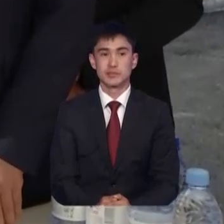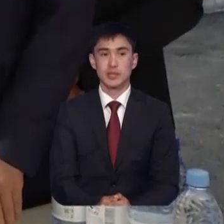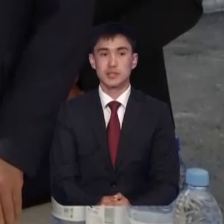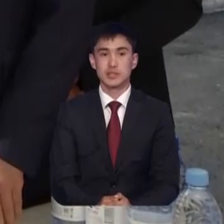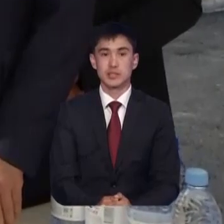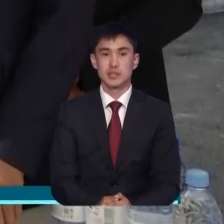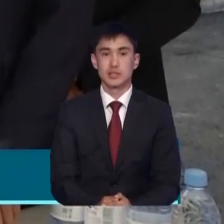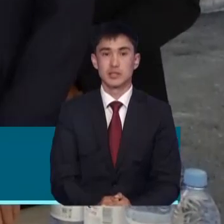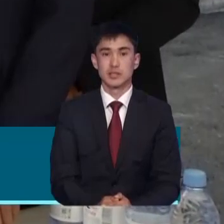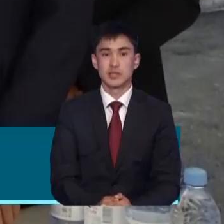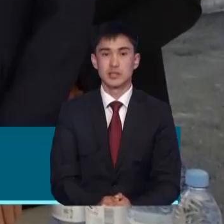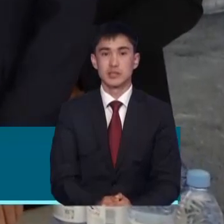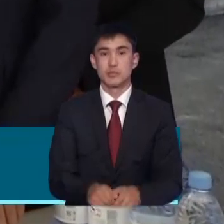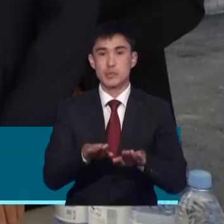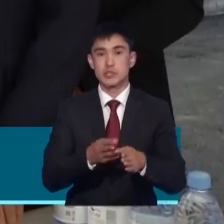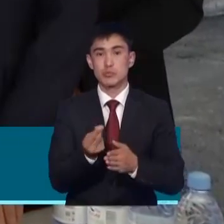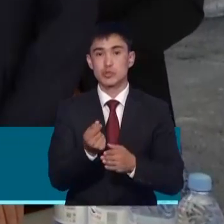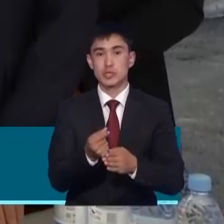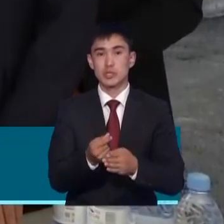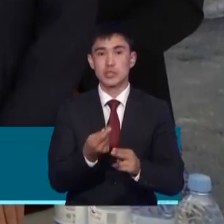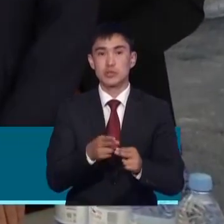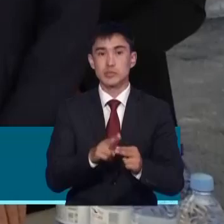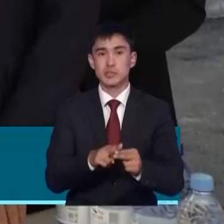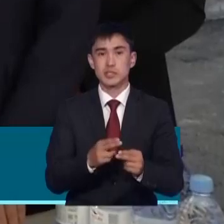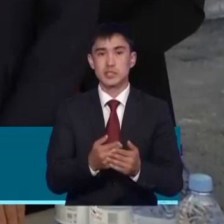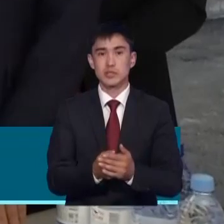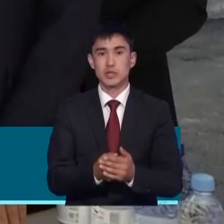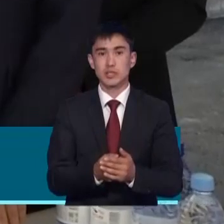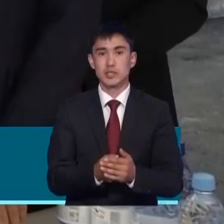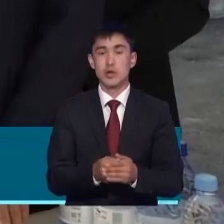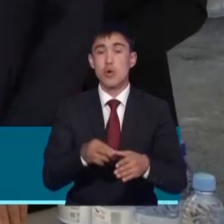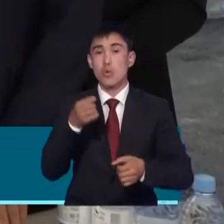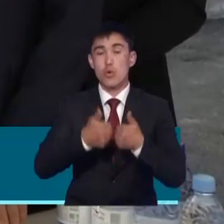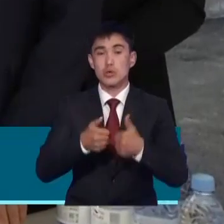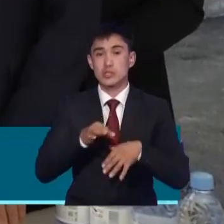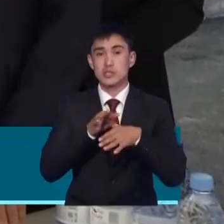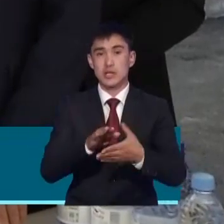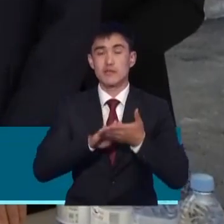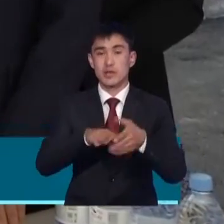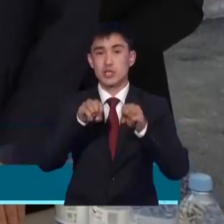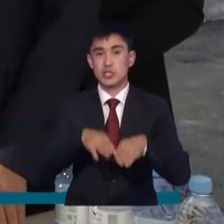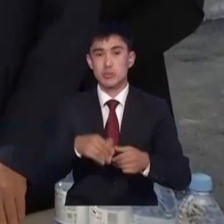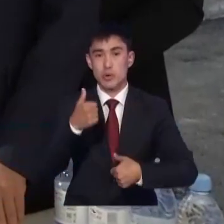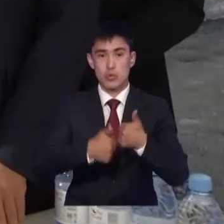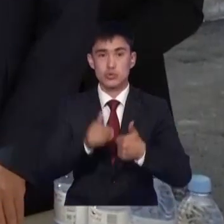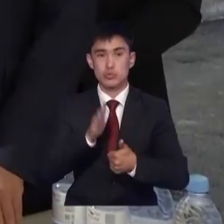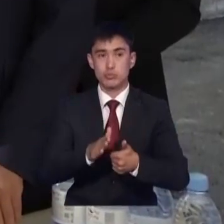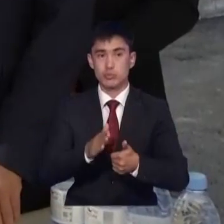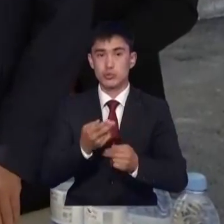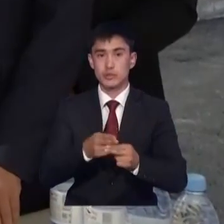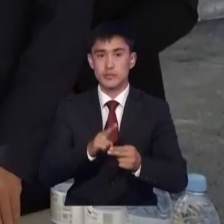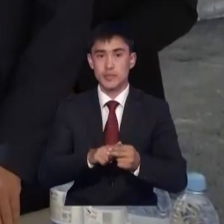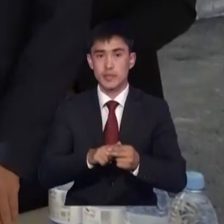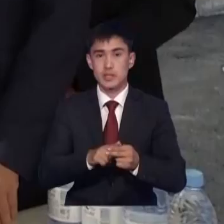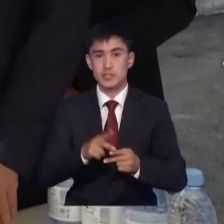станции из местного бюджета мы выделили 300 млн тенге конкурсная заявка выдана решение по конкурсу будет принято через